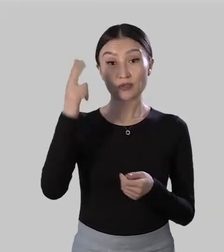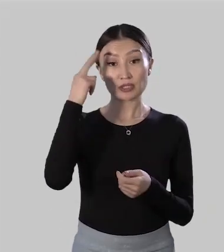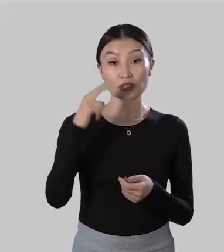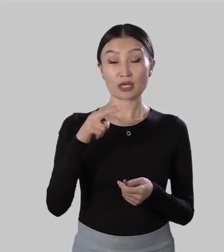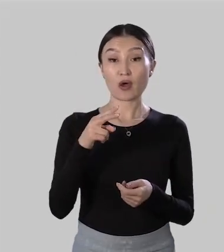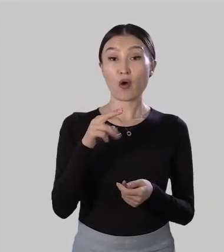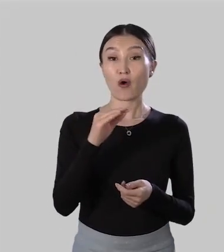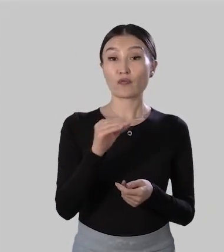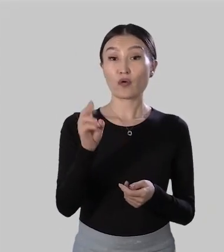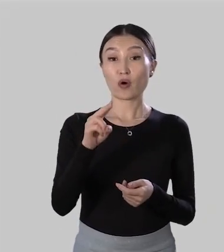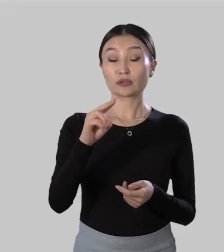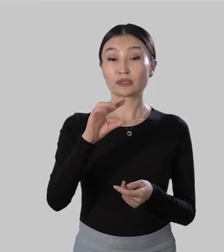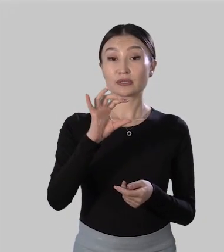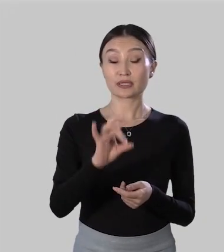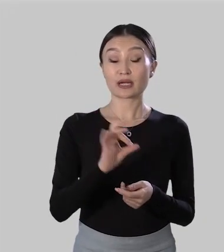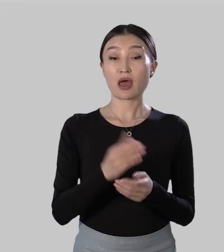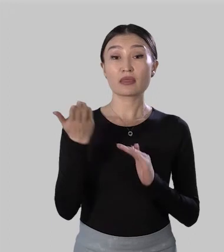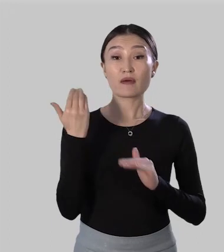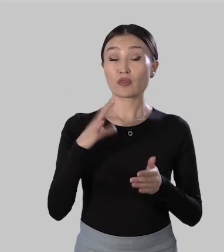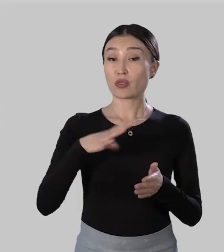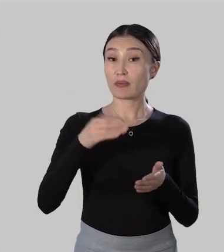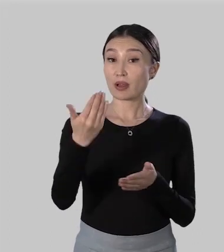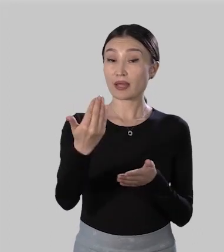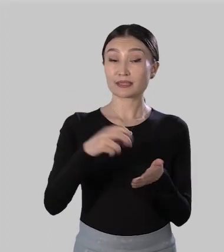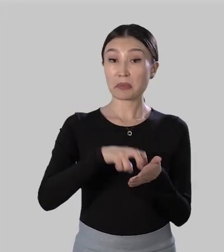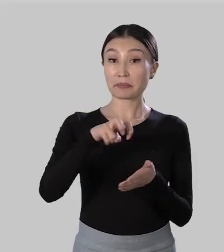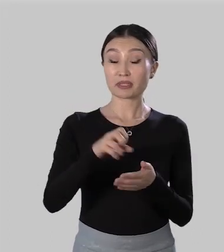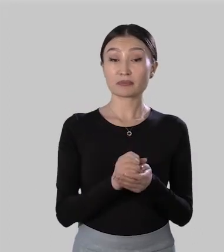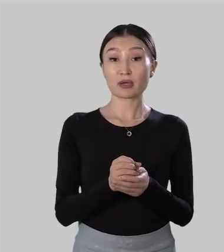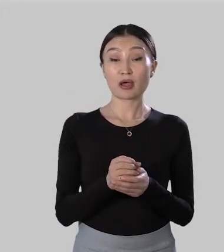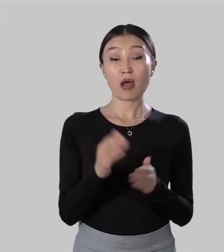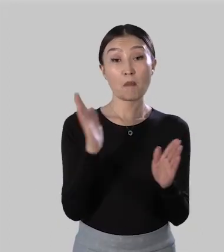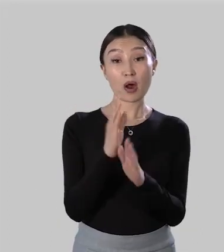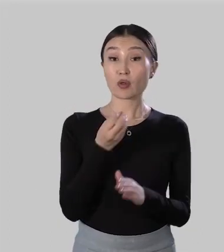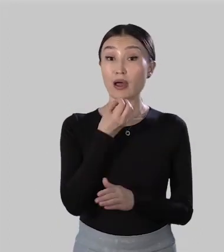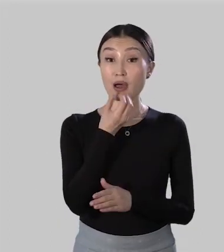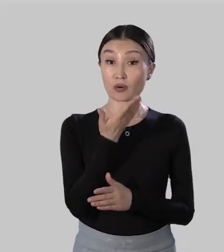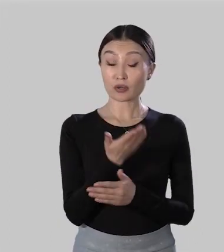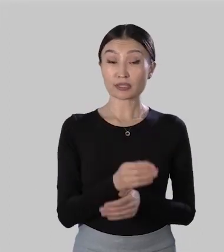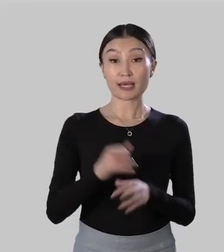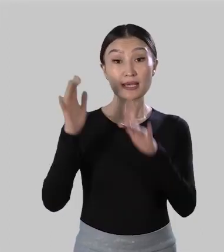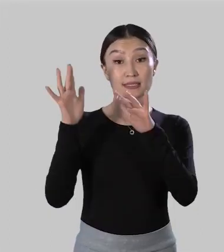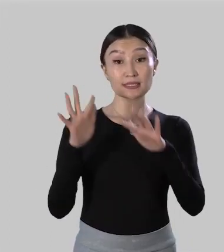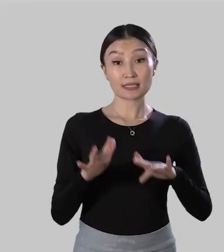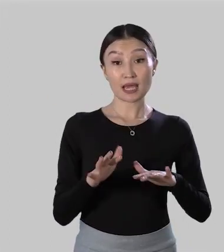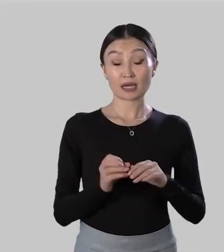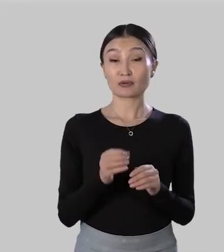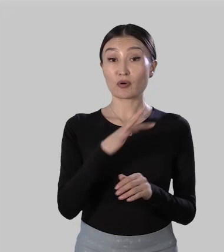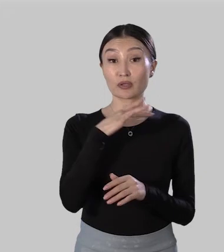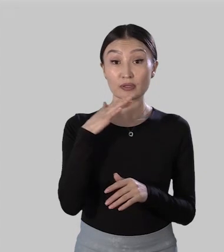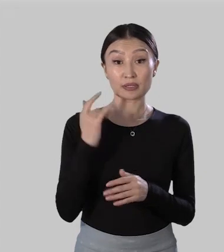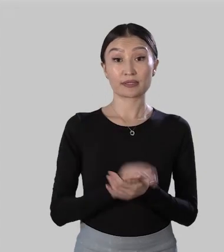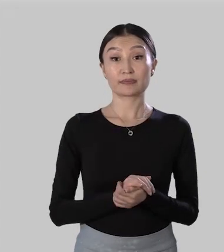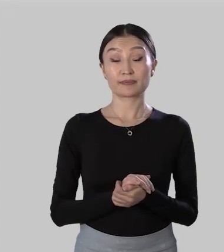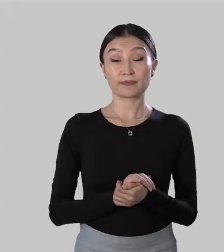Здравствуй, дядя Федор. Давненько не было от тебя писем. Погода у нас хорошая. Снегу намело по